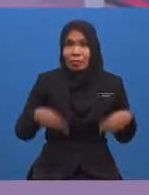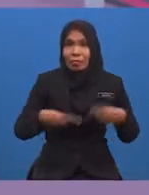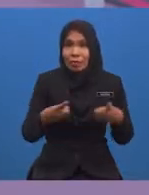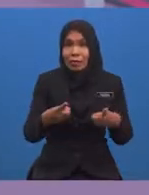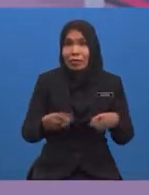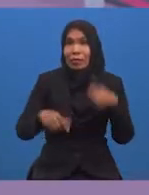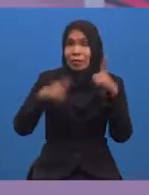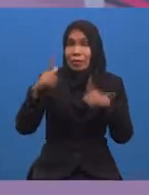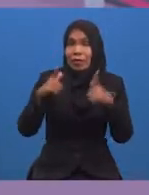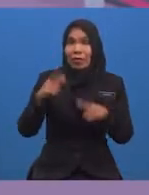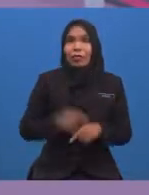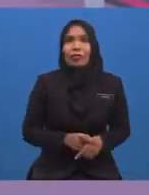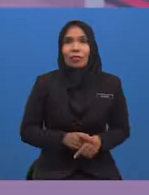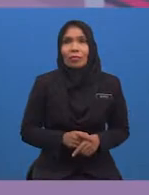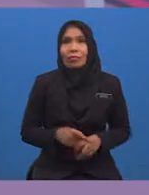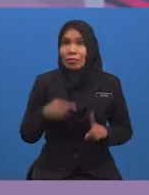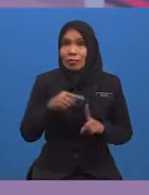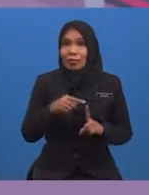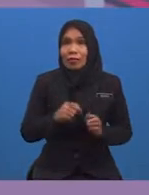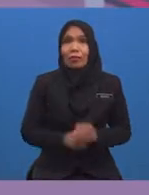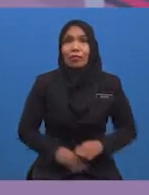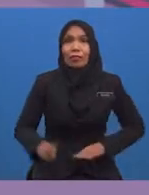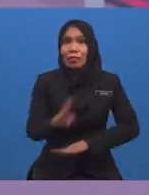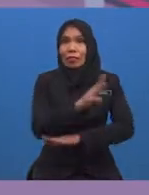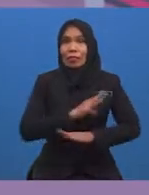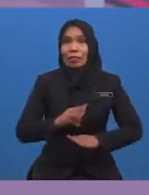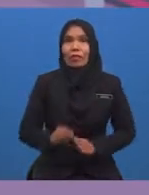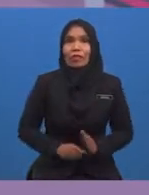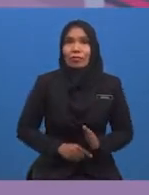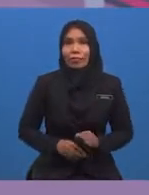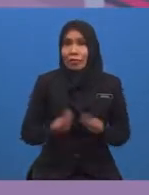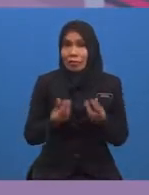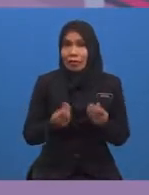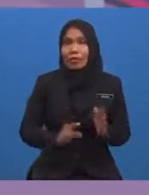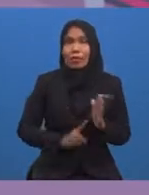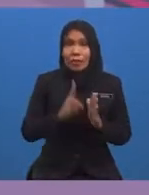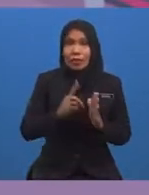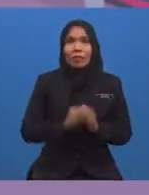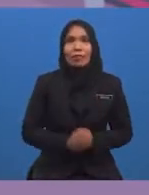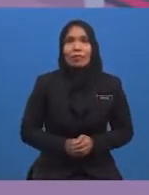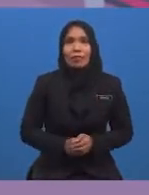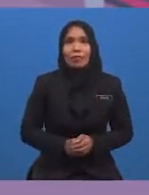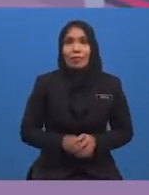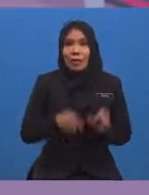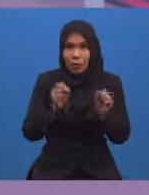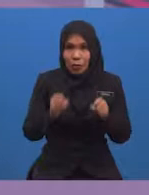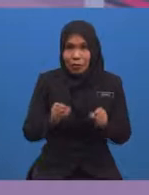Bolehkah murid-murid nyatakan pada cikgu satu contoh kawasan pelancongan tanah